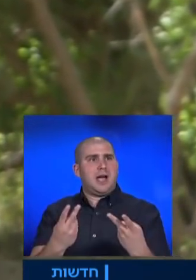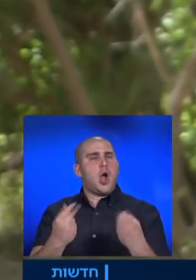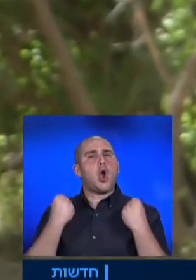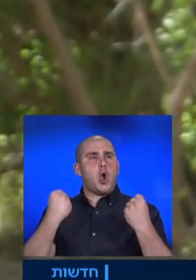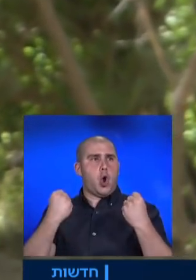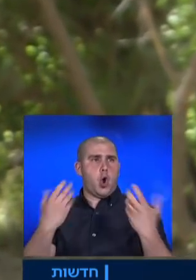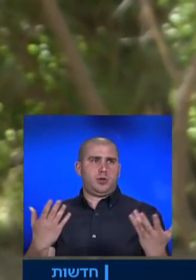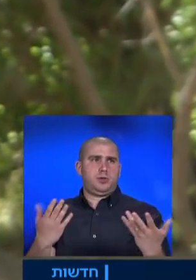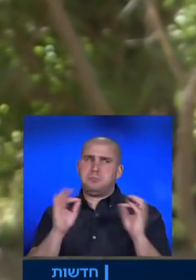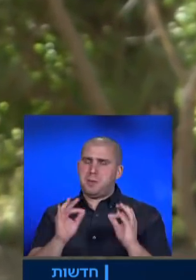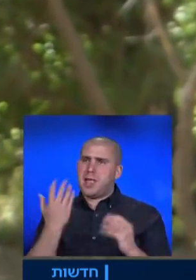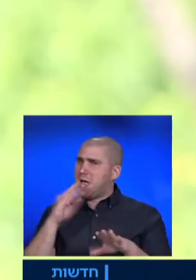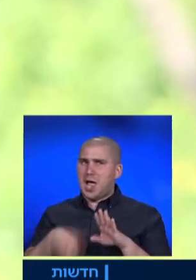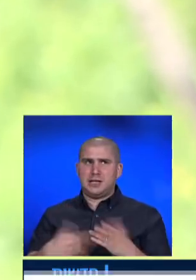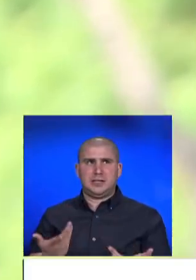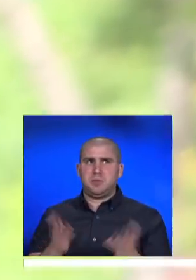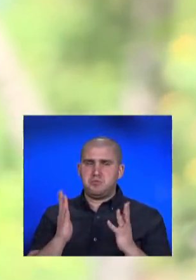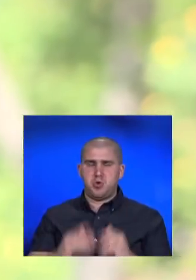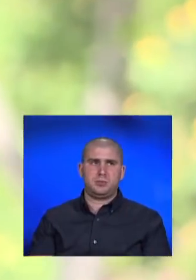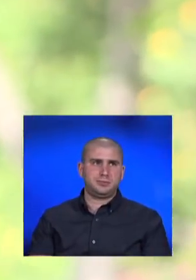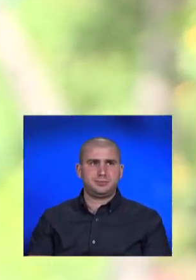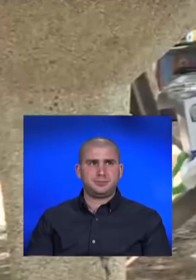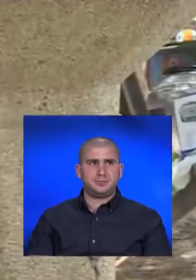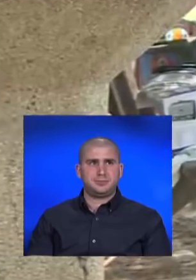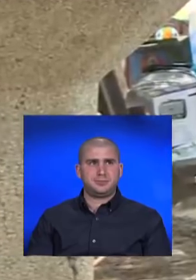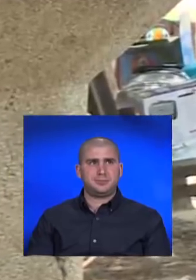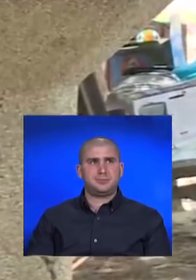לכוחות שלי. באמת, היה חסר לי את זה.